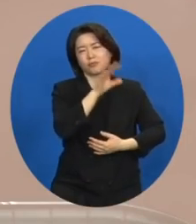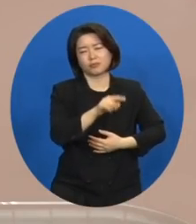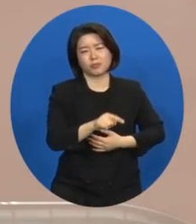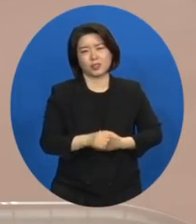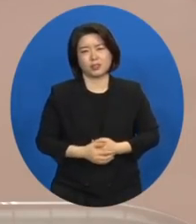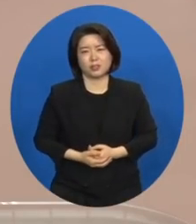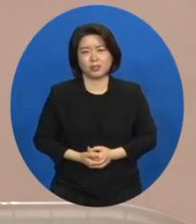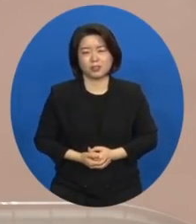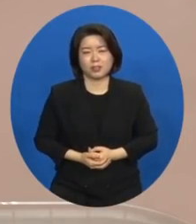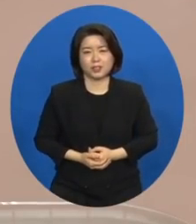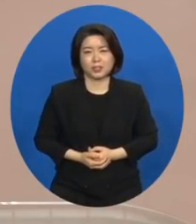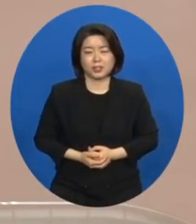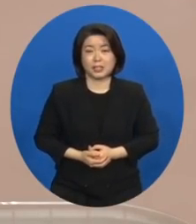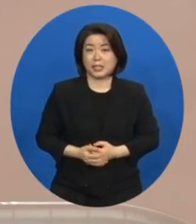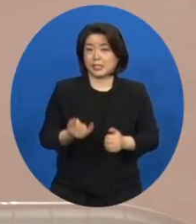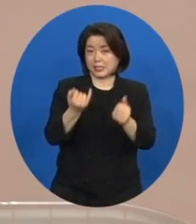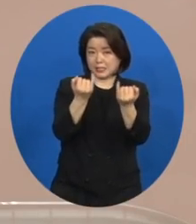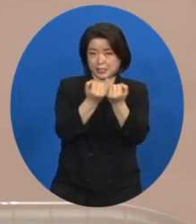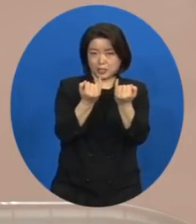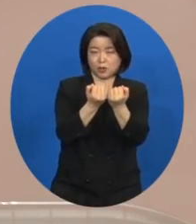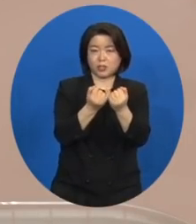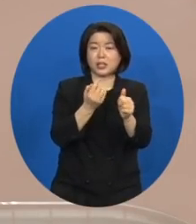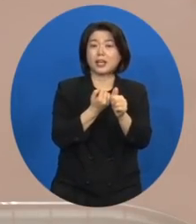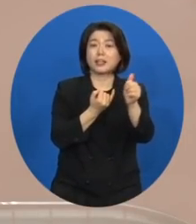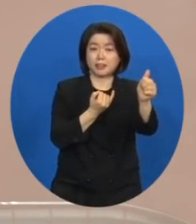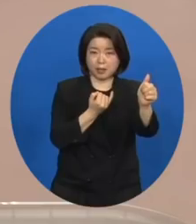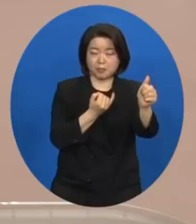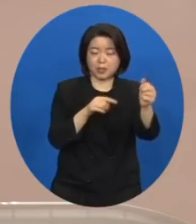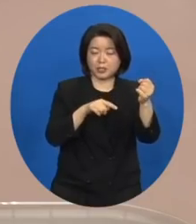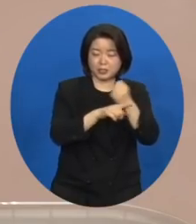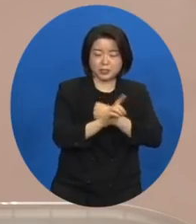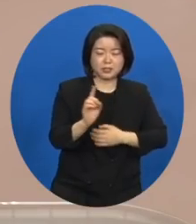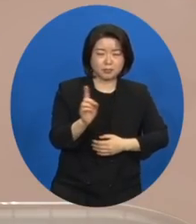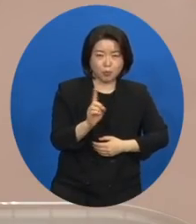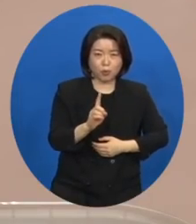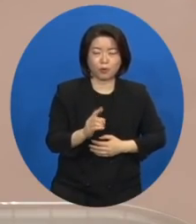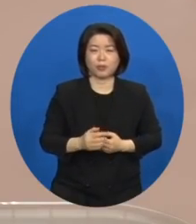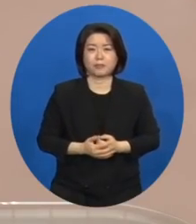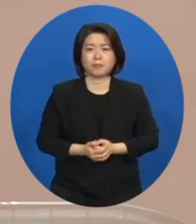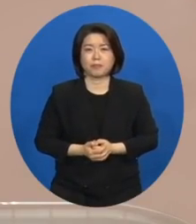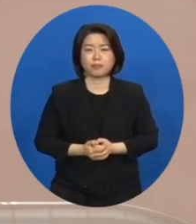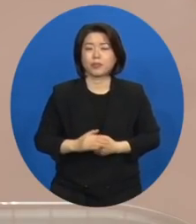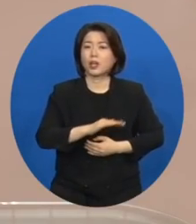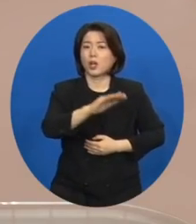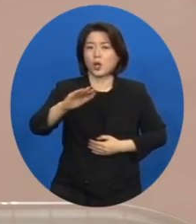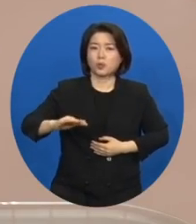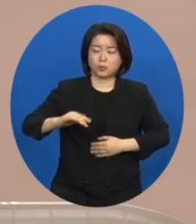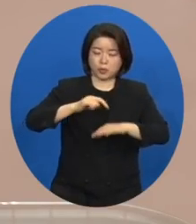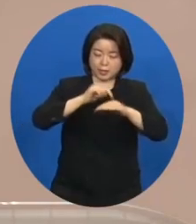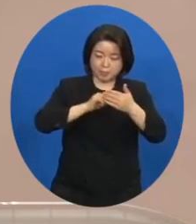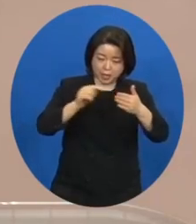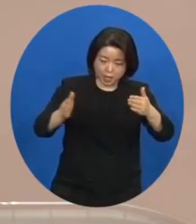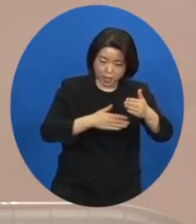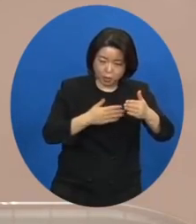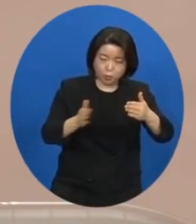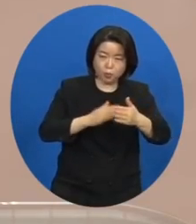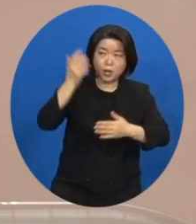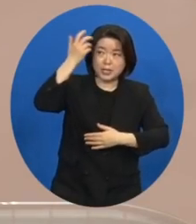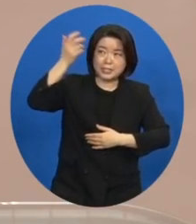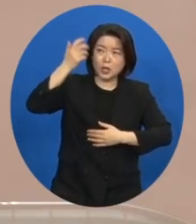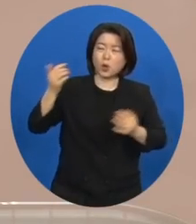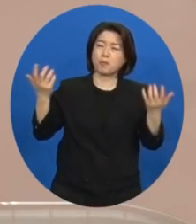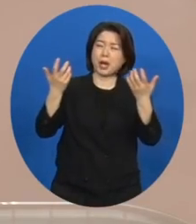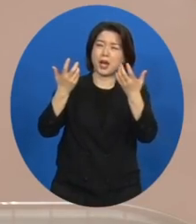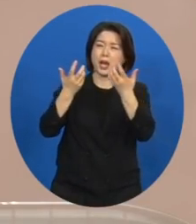여인의 남천 은 양 편의 의미하는 것이 무엇이냐 우리의 공허한 영혼을 만족시키기 위해